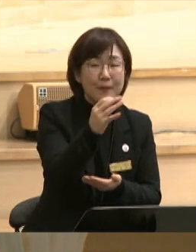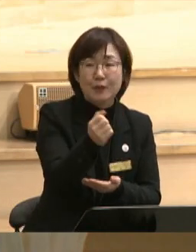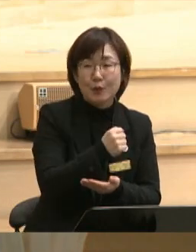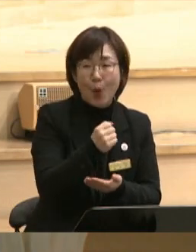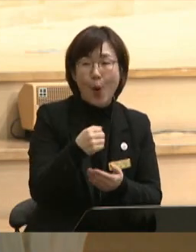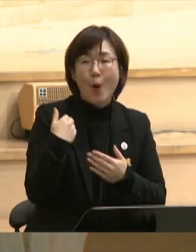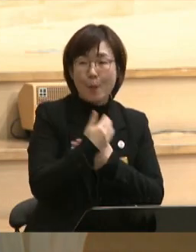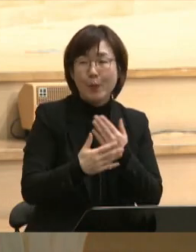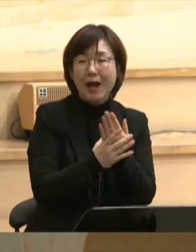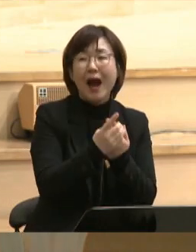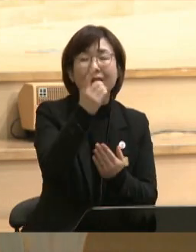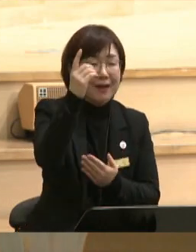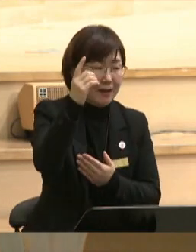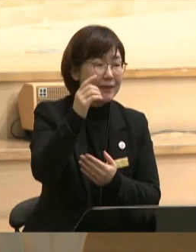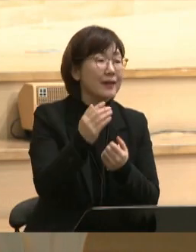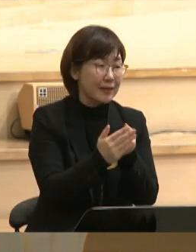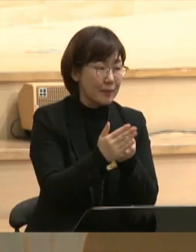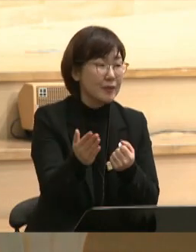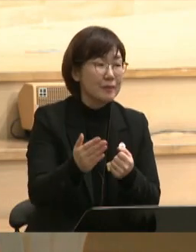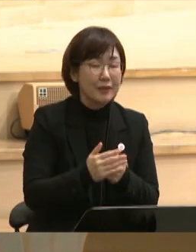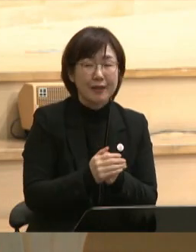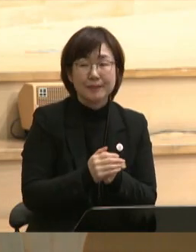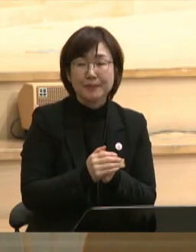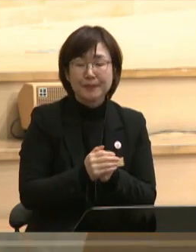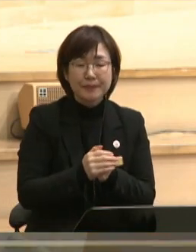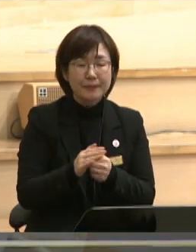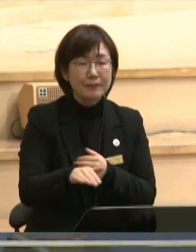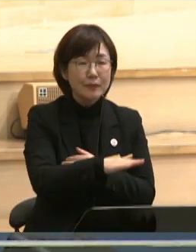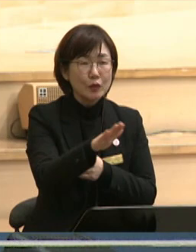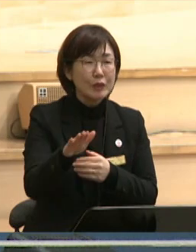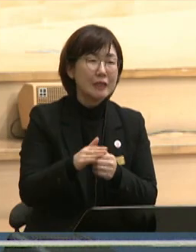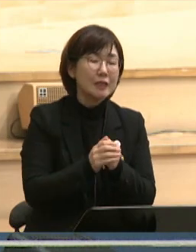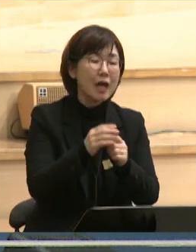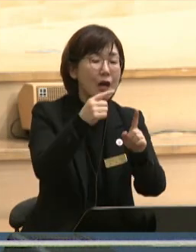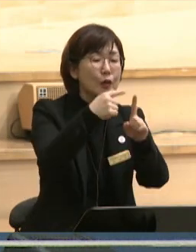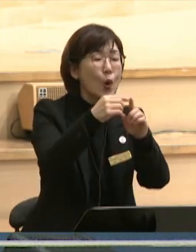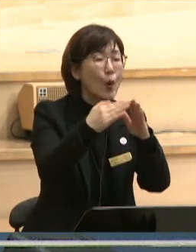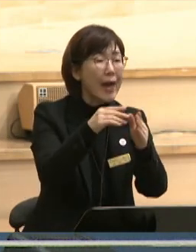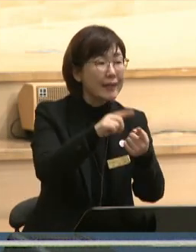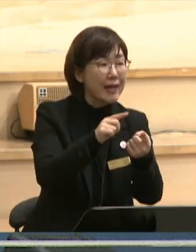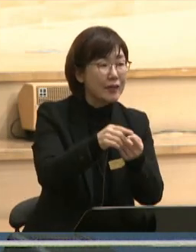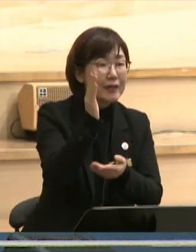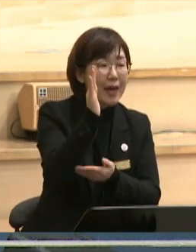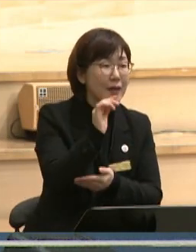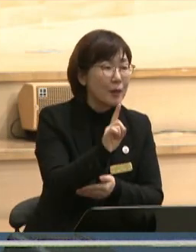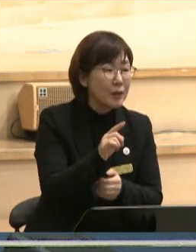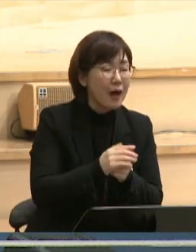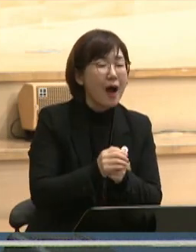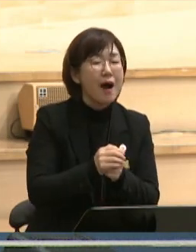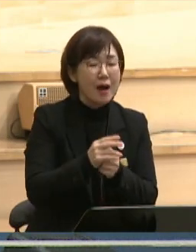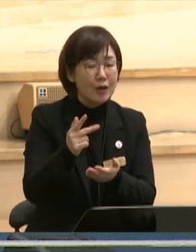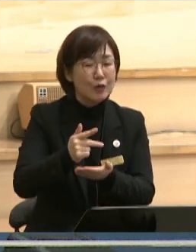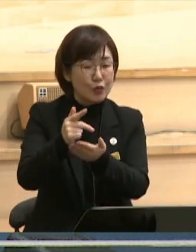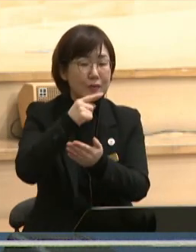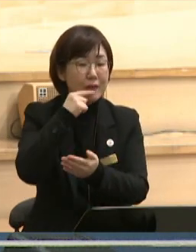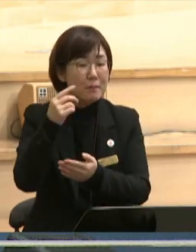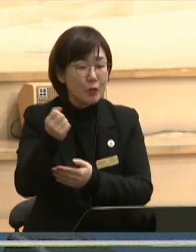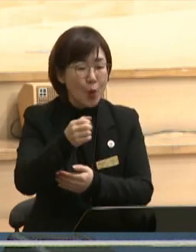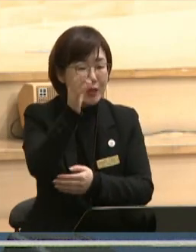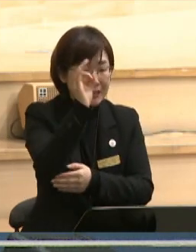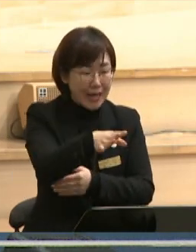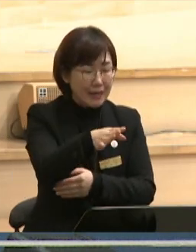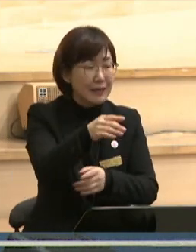되었기 때문에 우리는 흔히 교회를 정의할 때 교회를 주님의 피 값으로 사신 교회 이렇게 이야기합니다